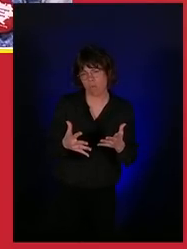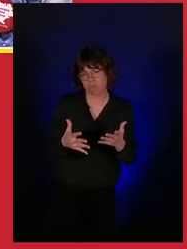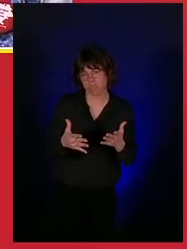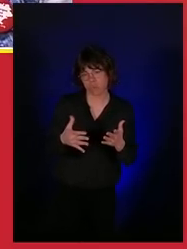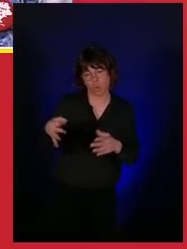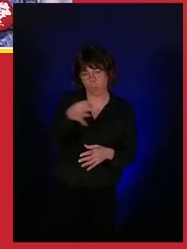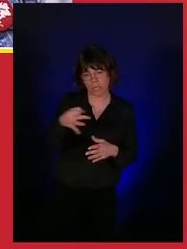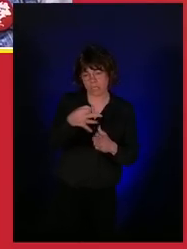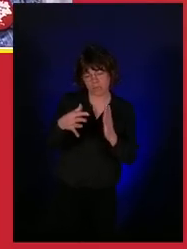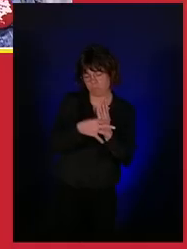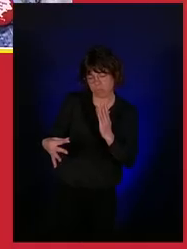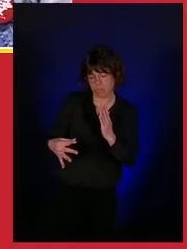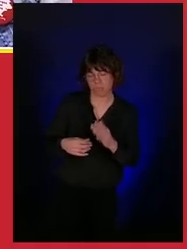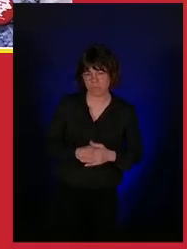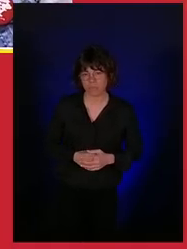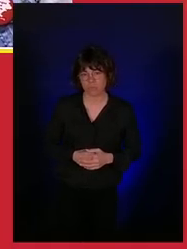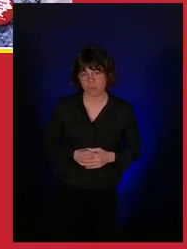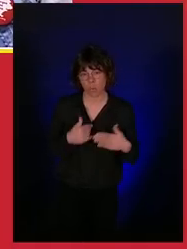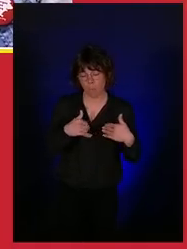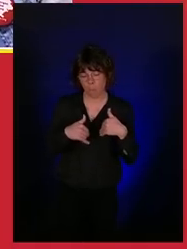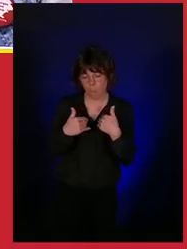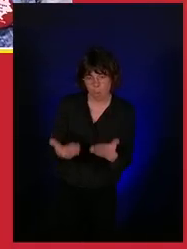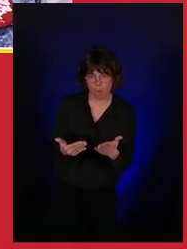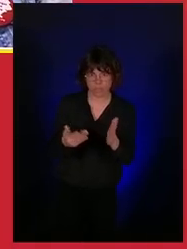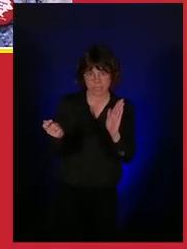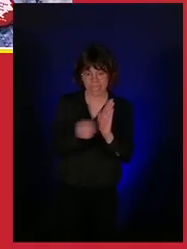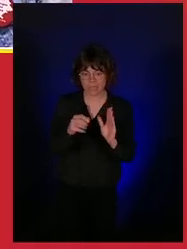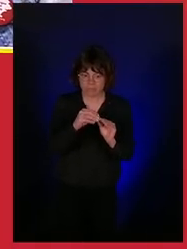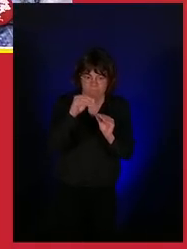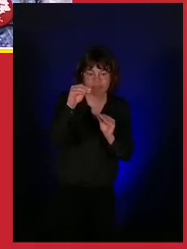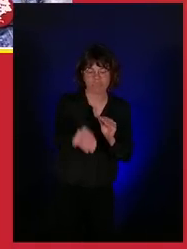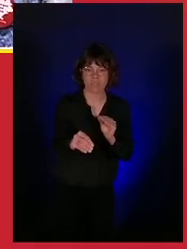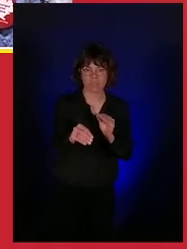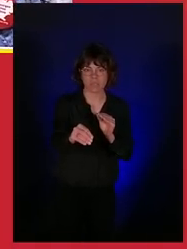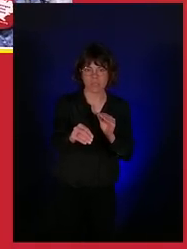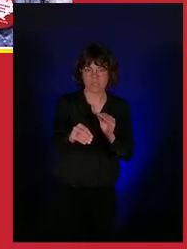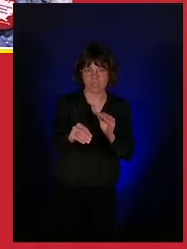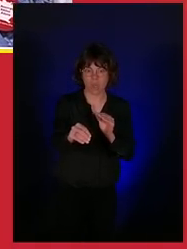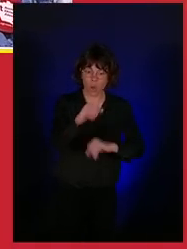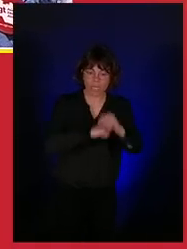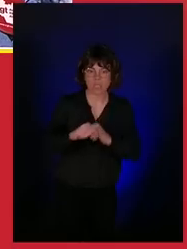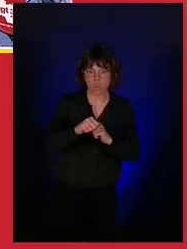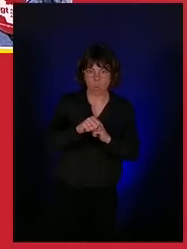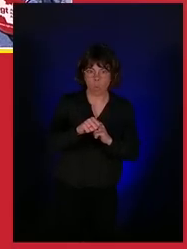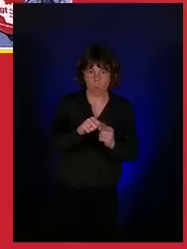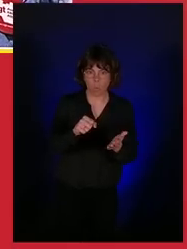prélèvement automatique, nous proposons des délais de reversement de la manière suivante.